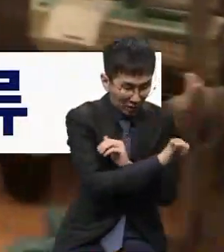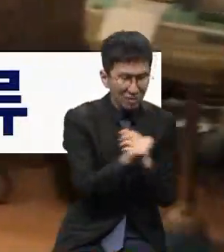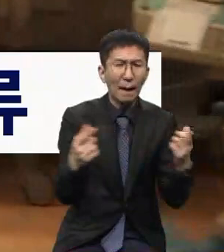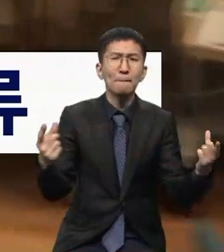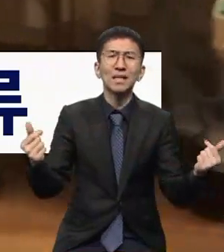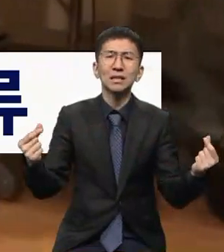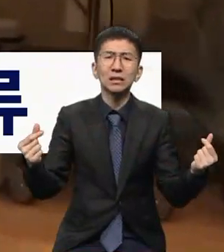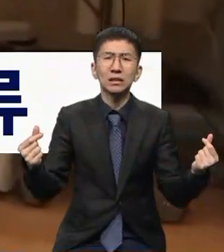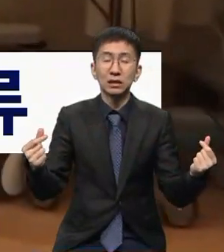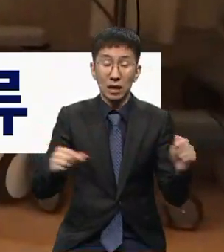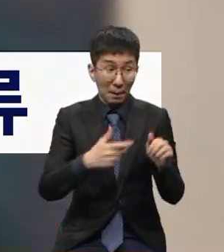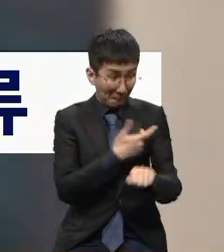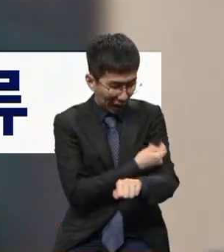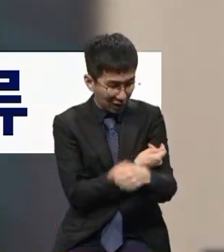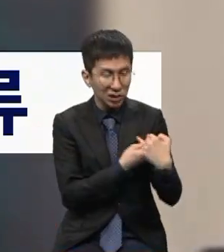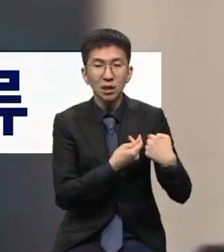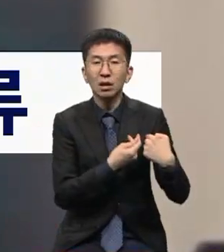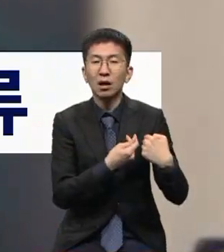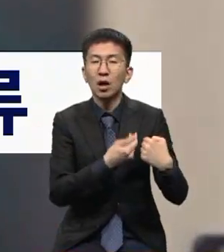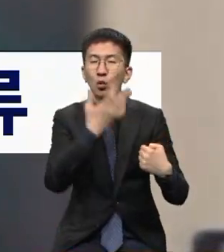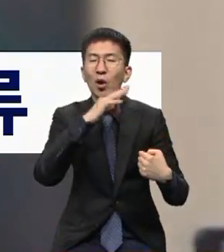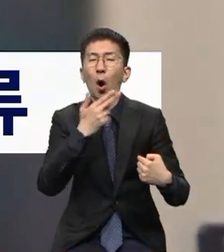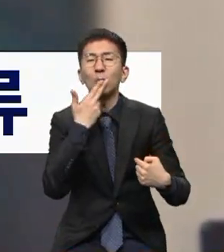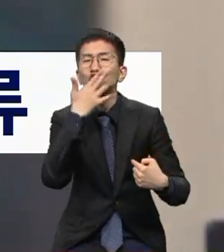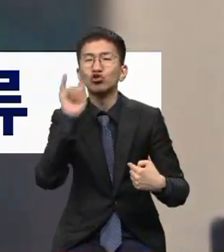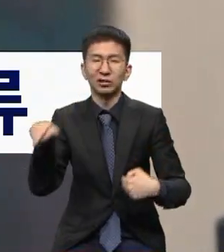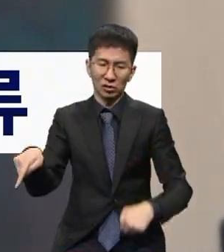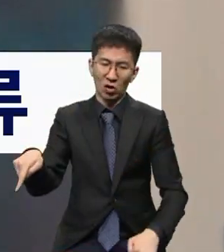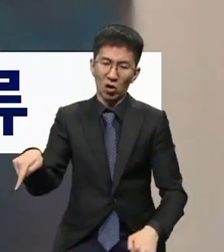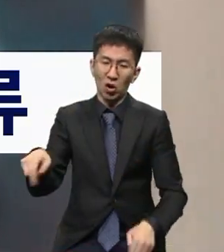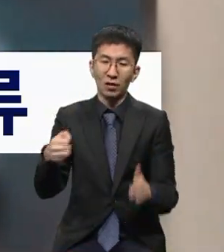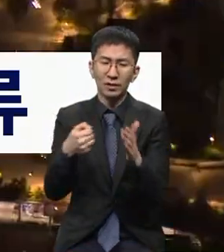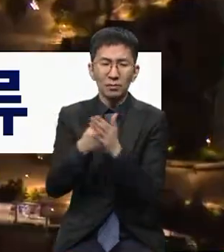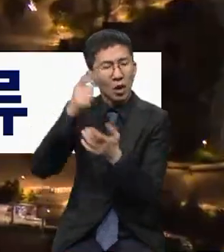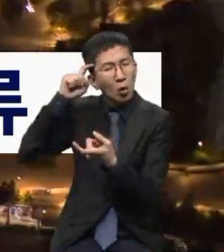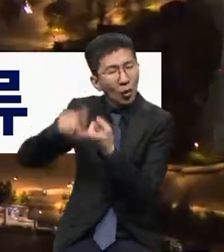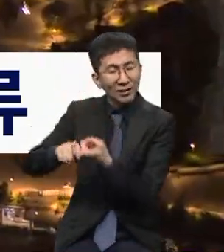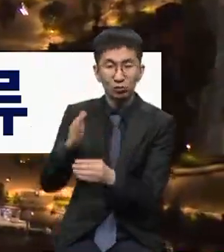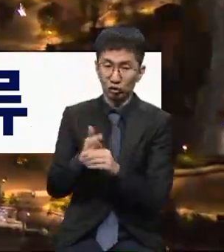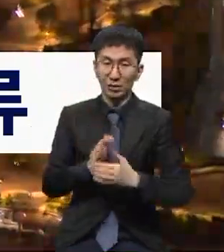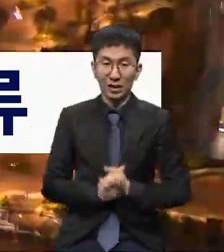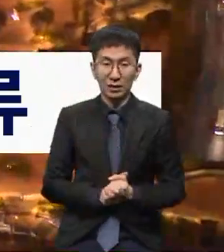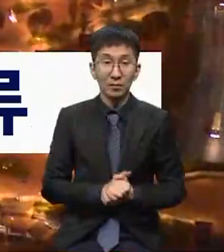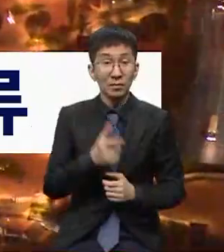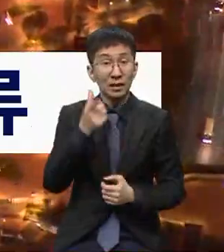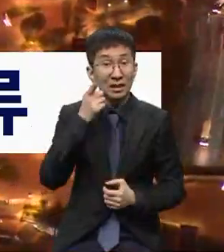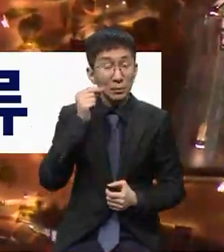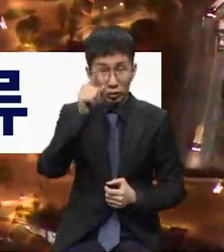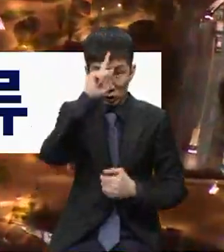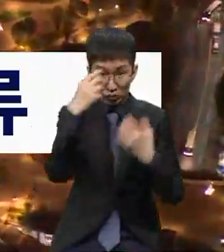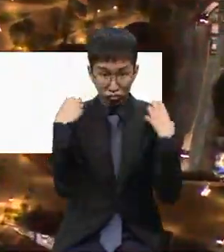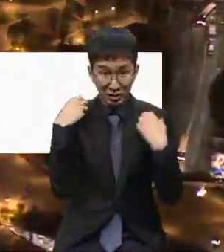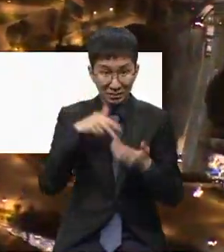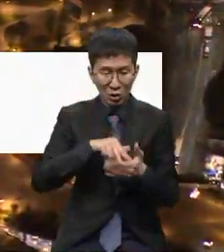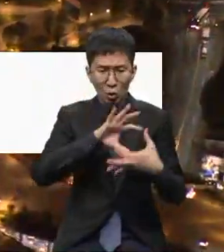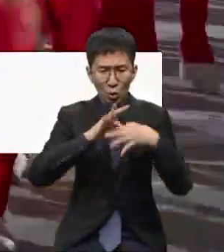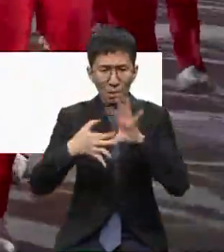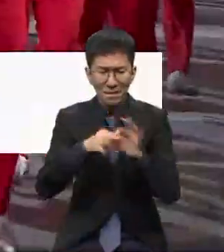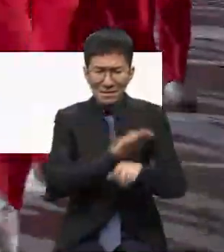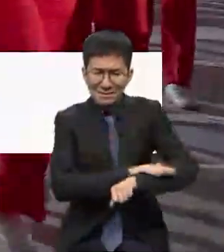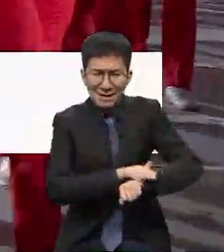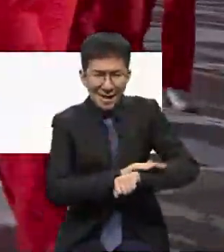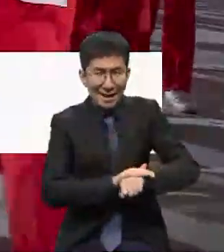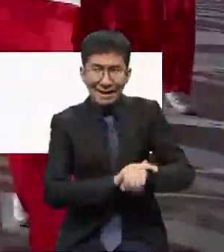있어 세계보건기구가 주목해야 할 변이로 분류하고 있습니다. 일본 정부가 올림픽 강행을 위해